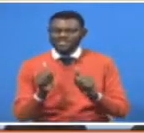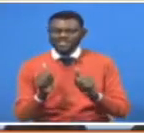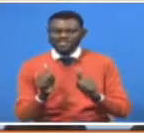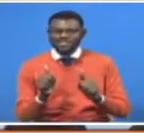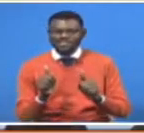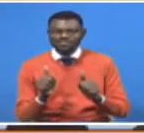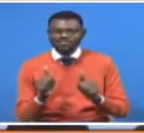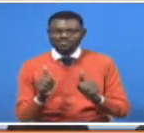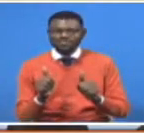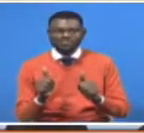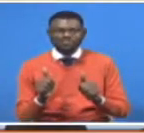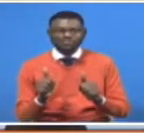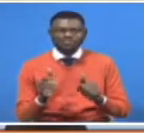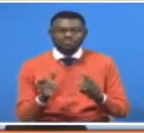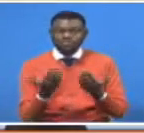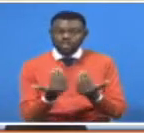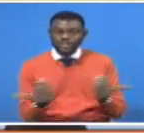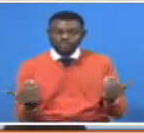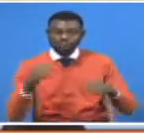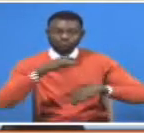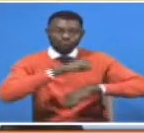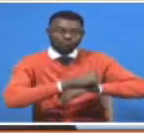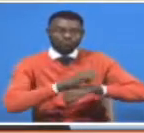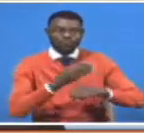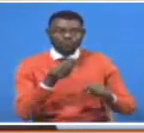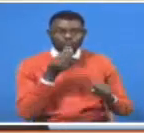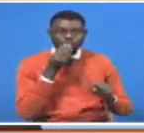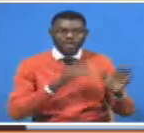ni kuwalisha watoto wetu wa shule,